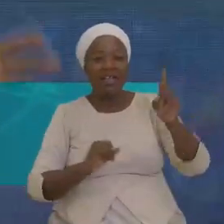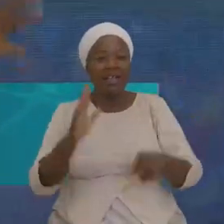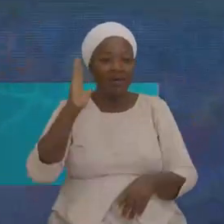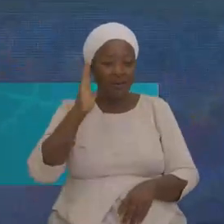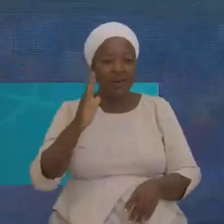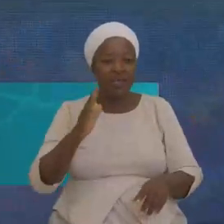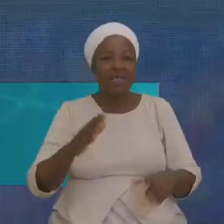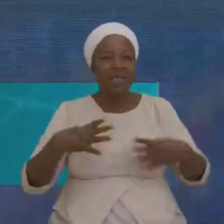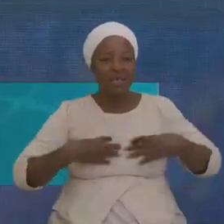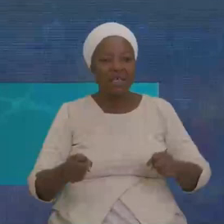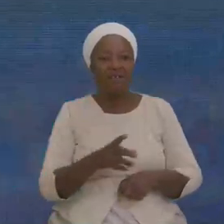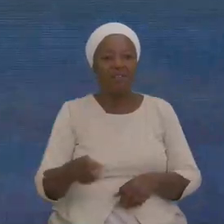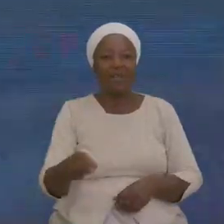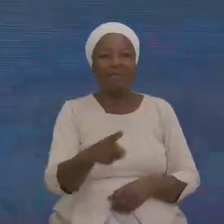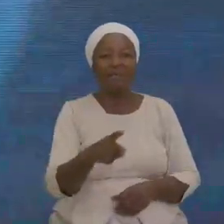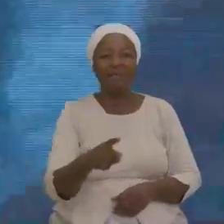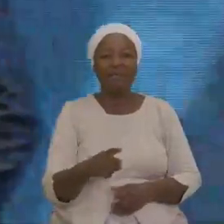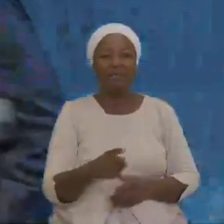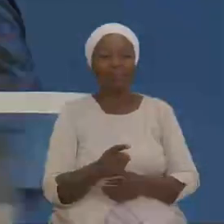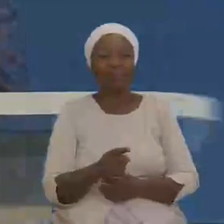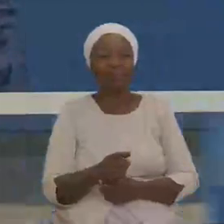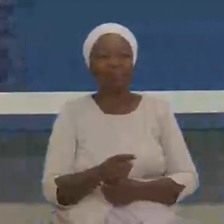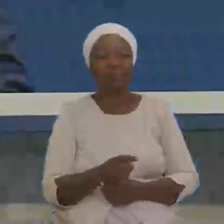Je les guérirai.